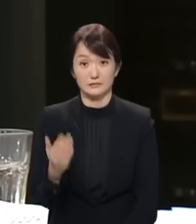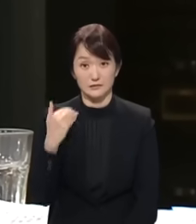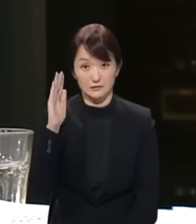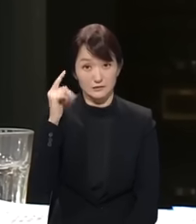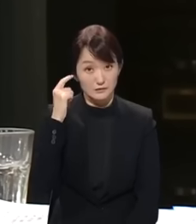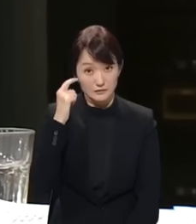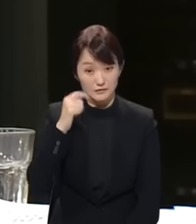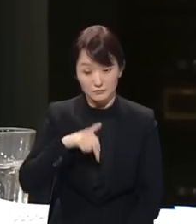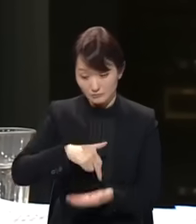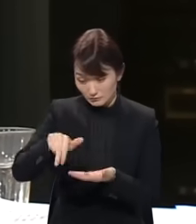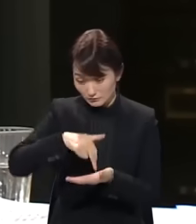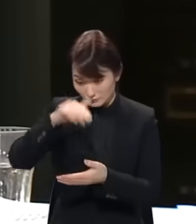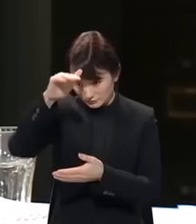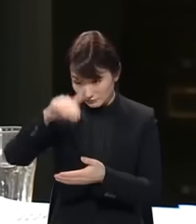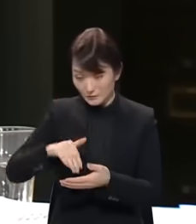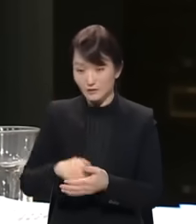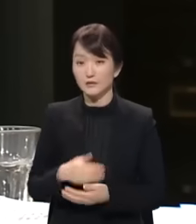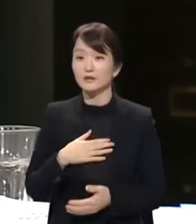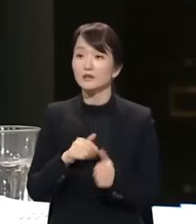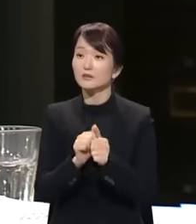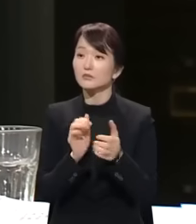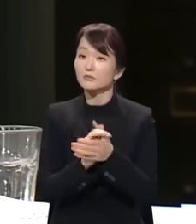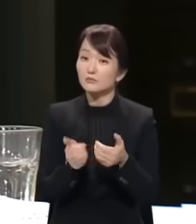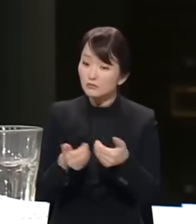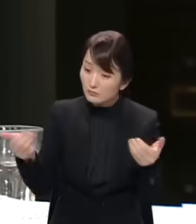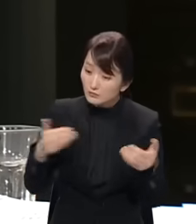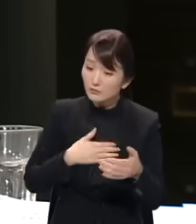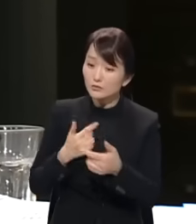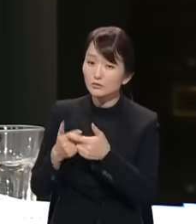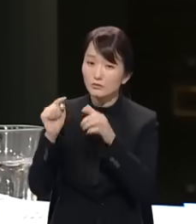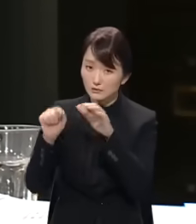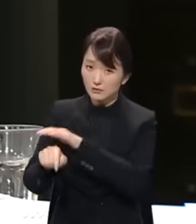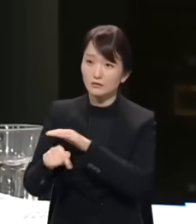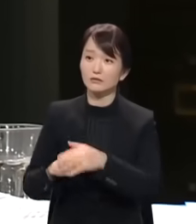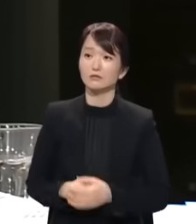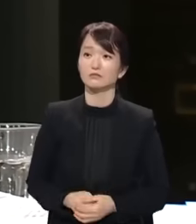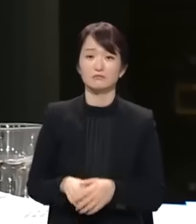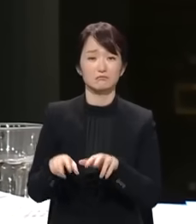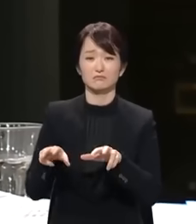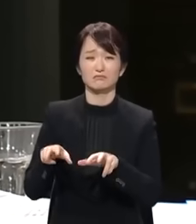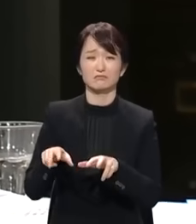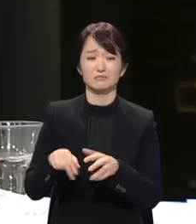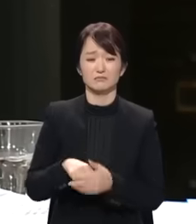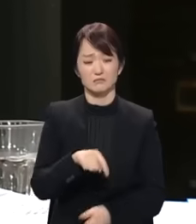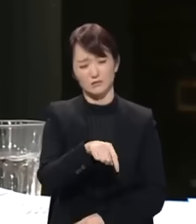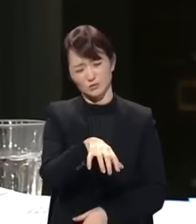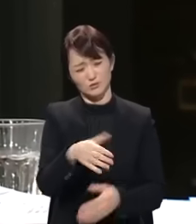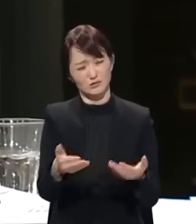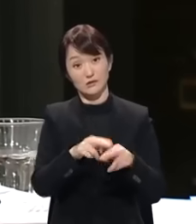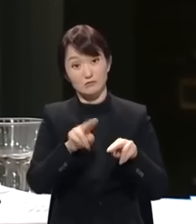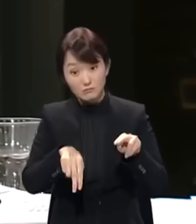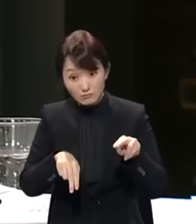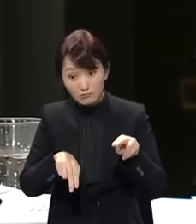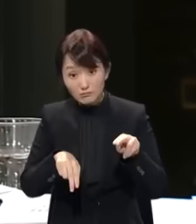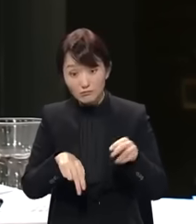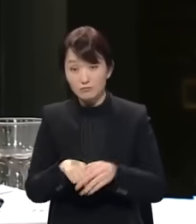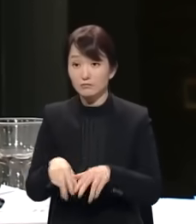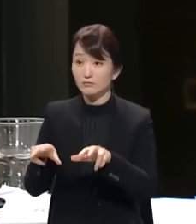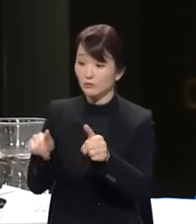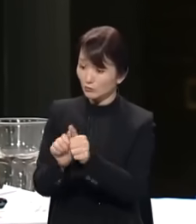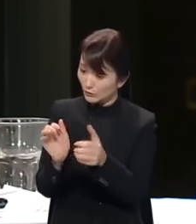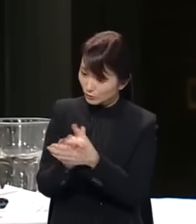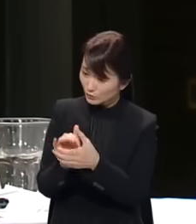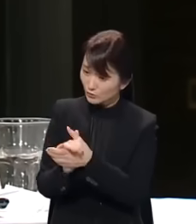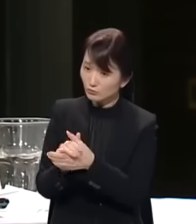그 카톡 내용. 저 남자친구랑 헤어져서 부산으로 내려가요. 그래서 이제 여기 그만둘 거예요. 라고 했는데 계속 사귀고